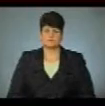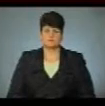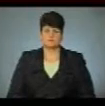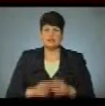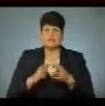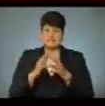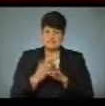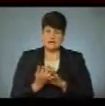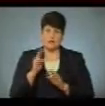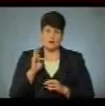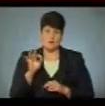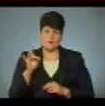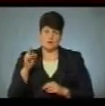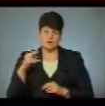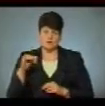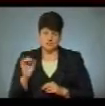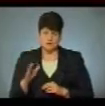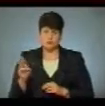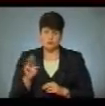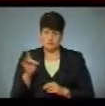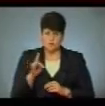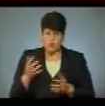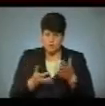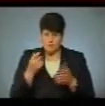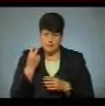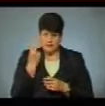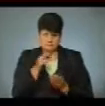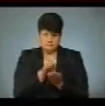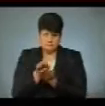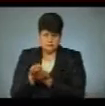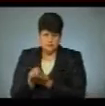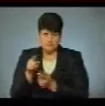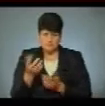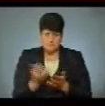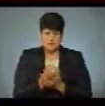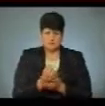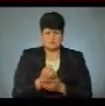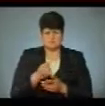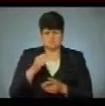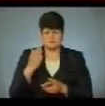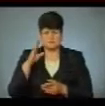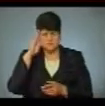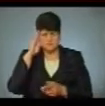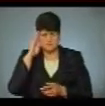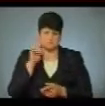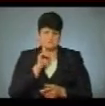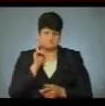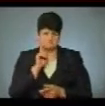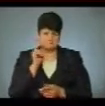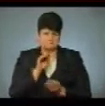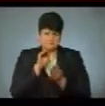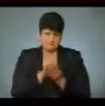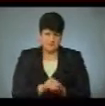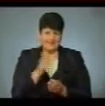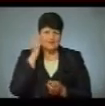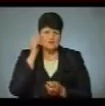У селі Кордишів на Шумщині археологи розкопали 2 поховання. Вони виявили останки підлітка, похованого в період Київської Русі, і